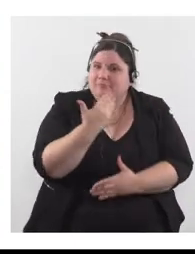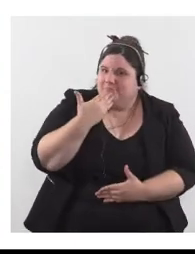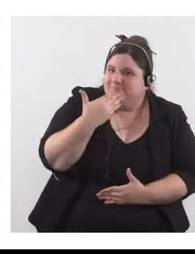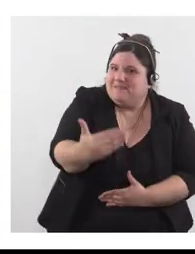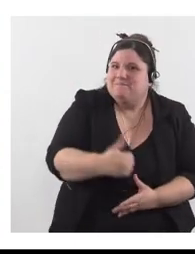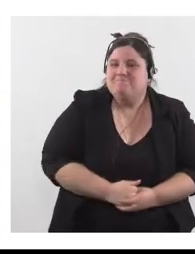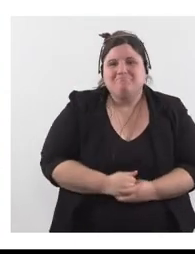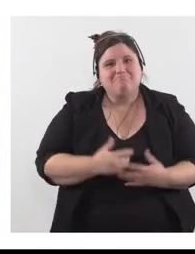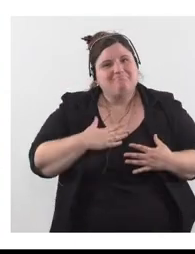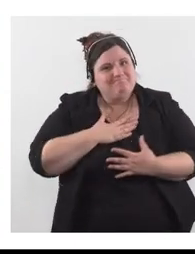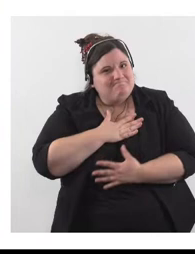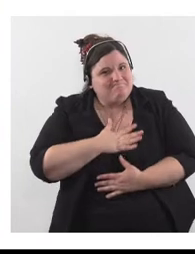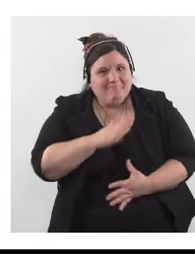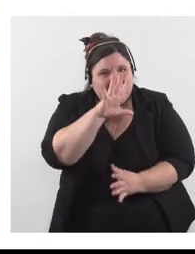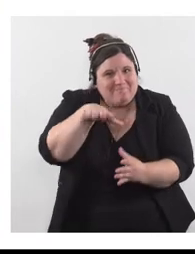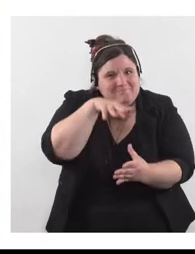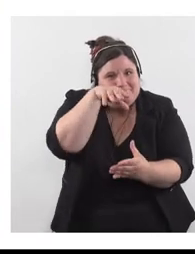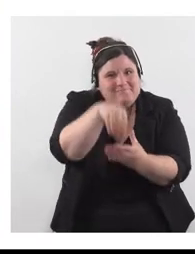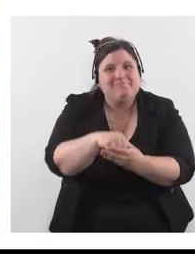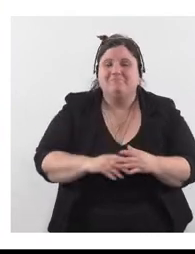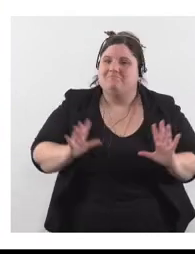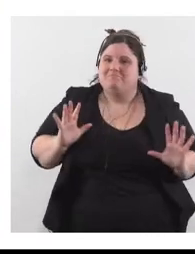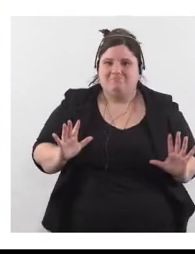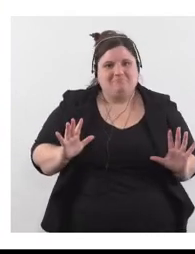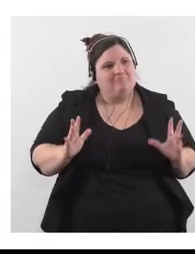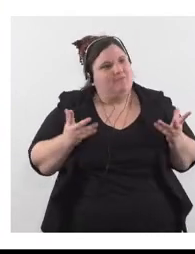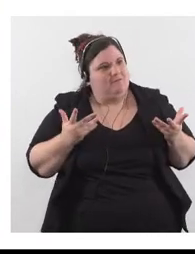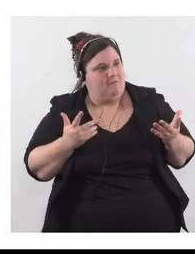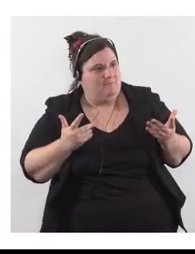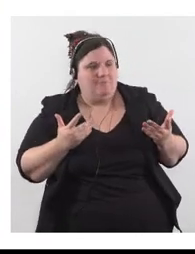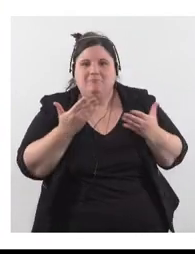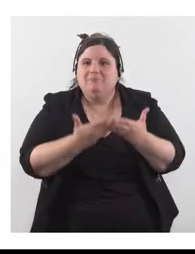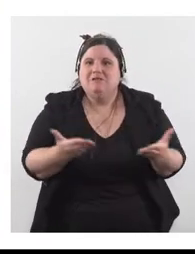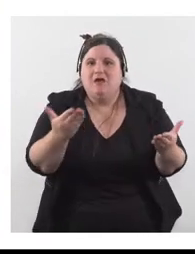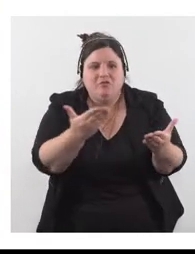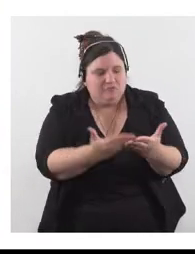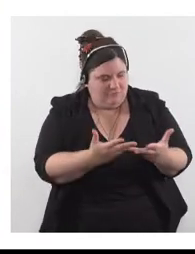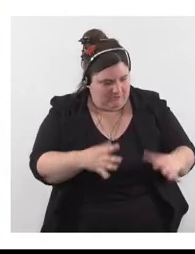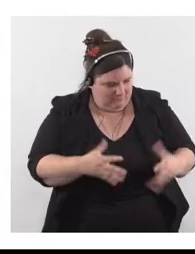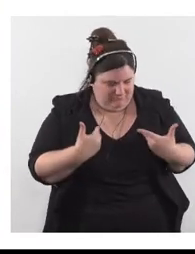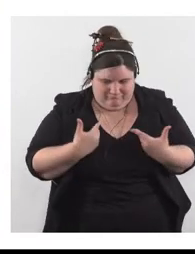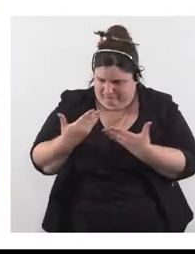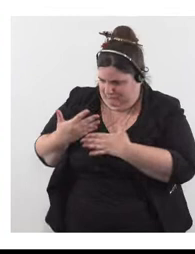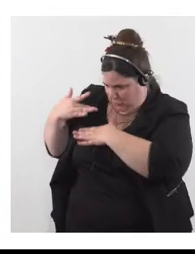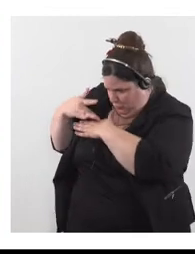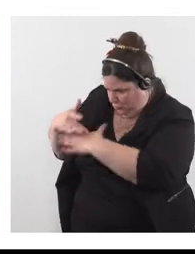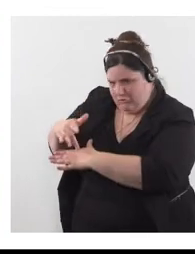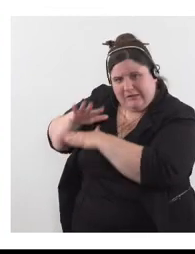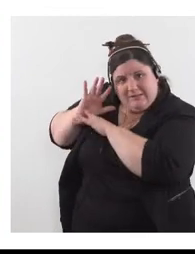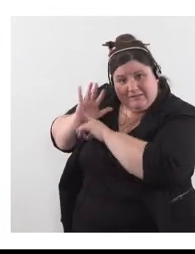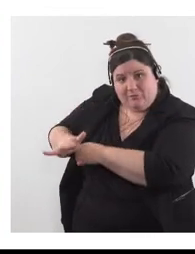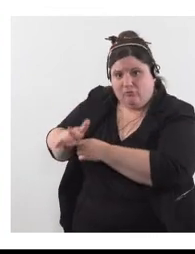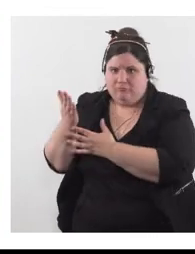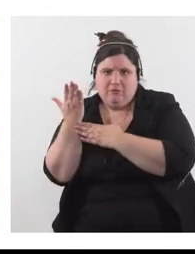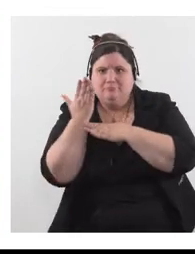vous. J'apprécie effectivement l'occasion qui m'est donnée de parler de la discrimination en tant que quelqu'un qui a connu